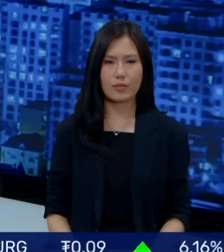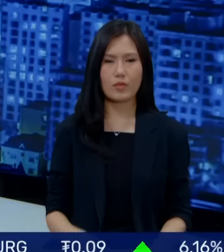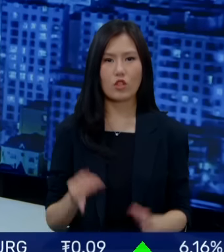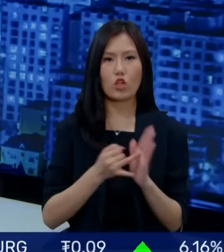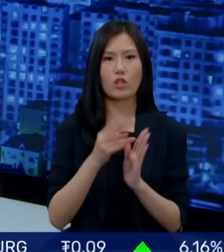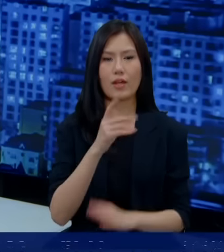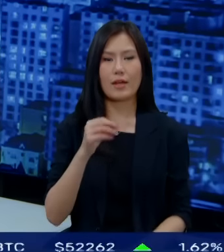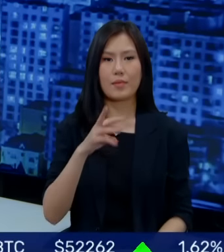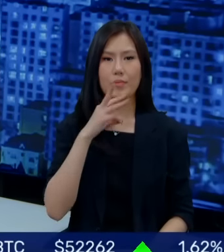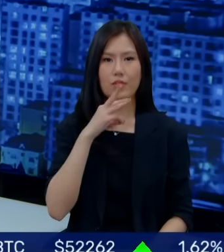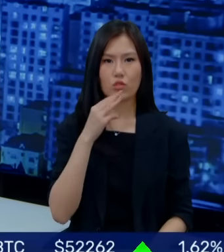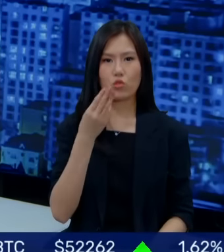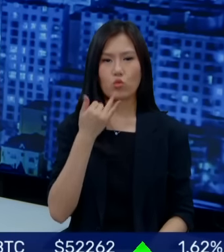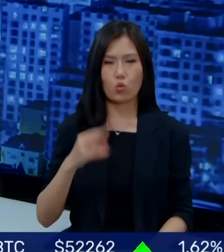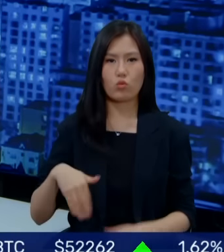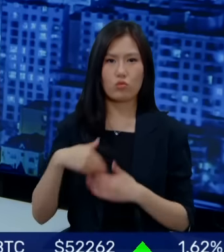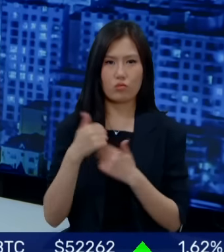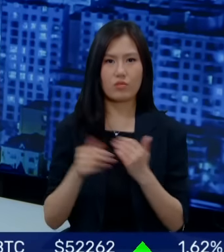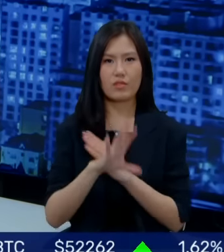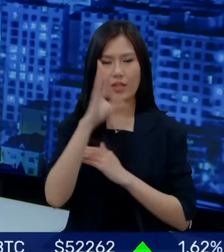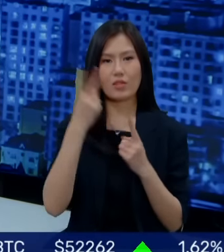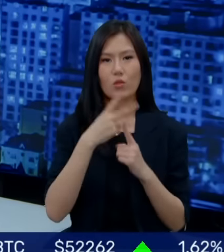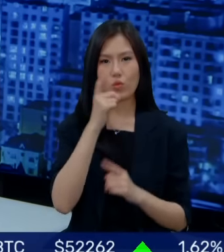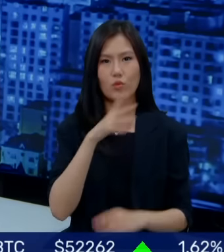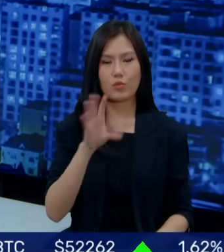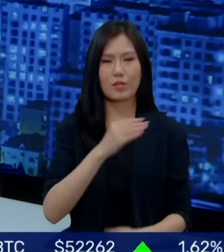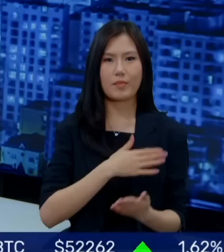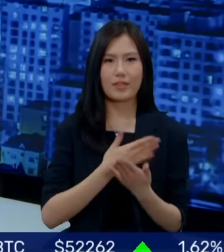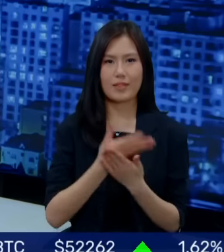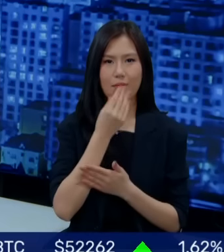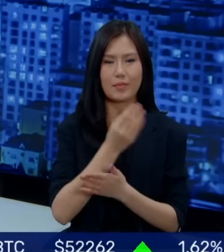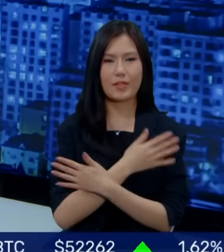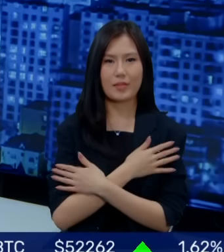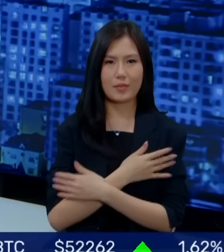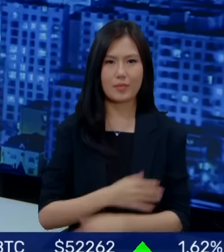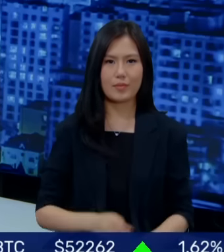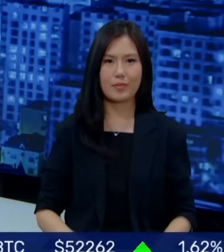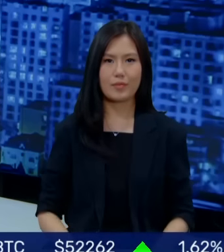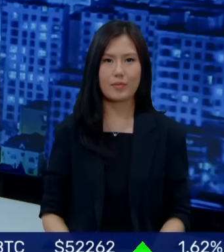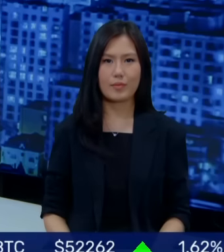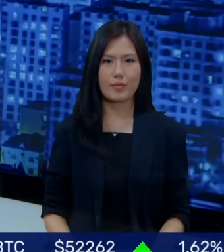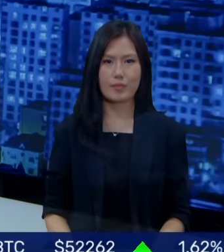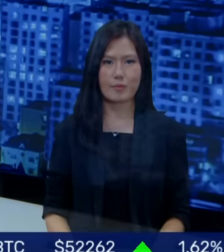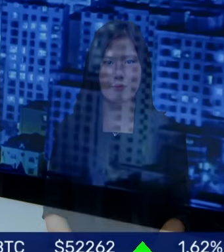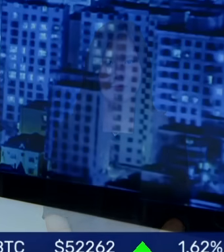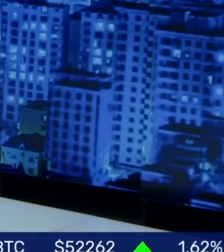7-р мэдээллийн хөтөлбөр студиэс шууд хүрлээ. Тэнгэр телевизийн сонгоо үзэгт баярлалаа үзэгчдээ. Сайхан амраарай.